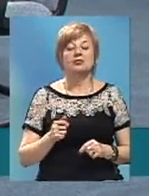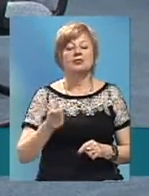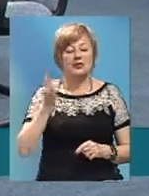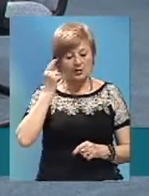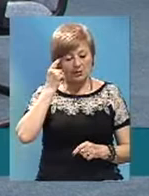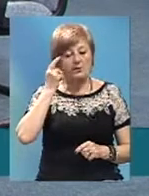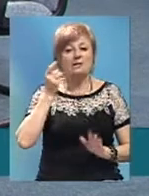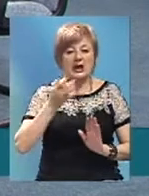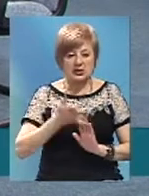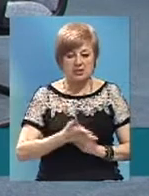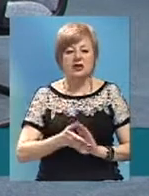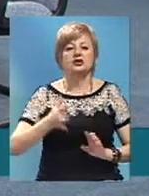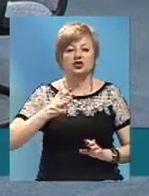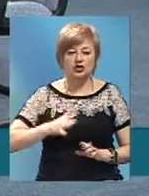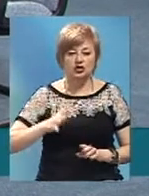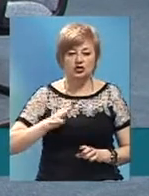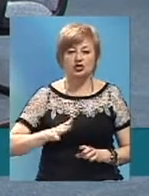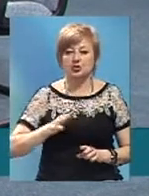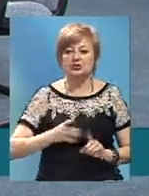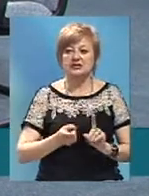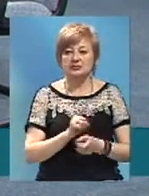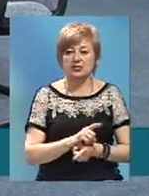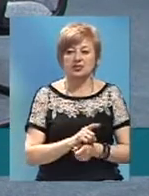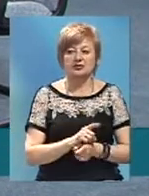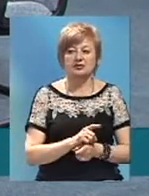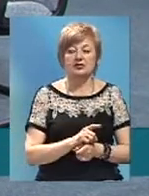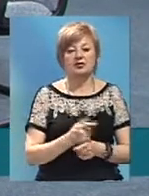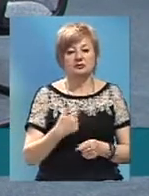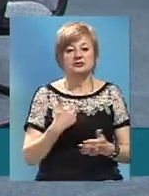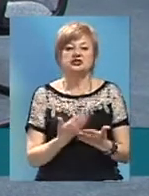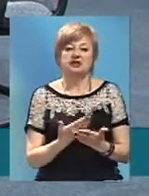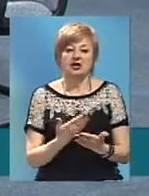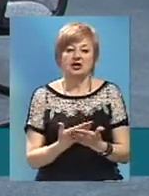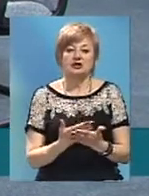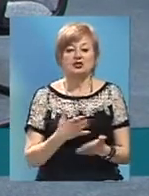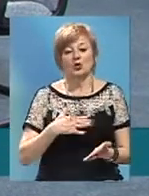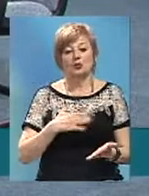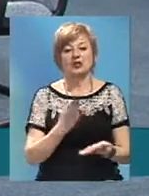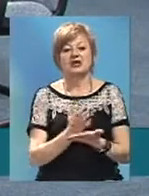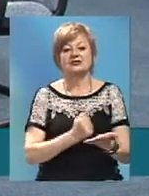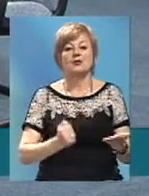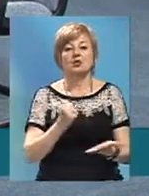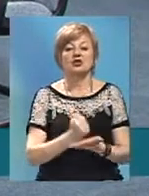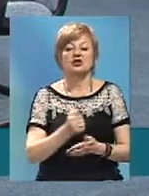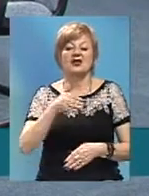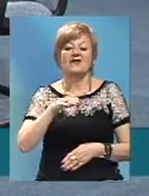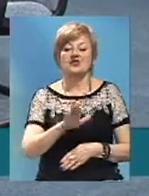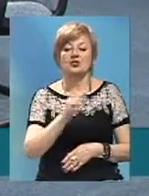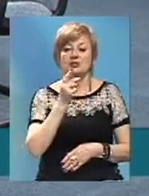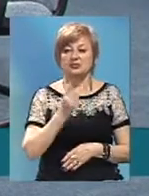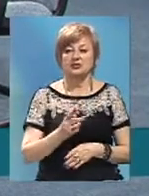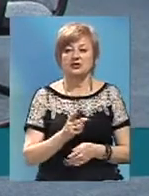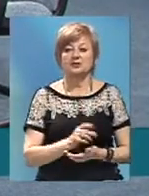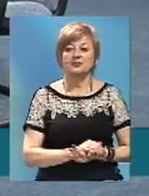свідомо чекають цих змін. Так мені здається, і у мене є підтвердження на відео. Але що думаєте ви з